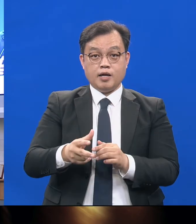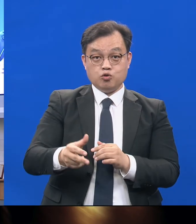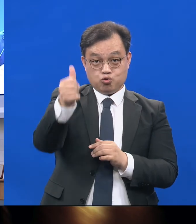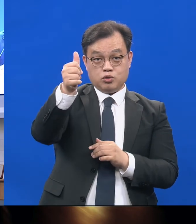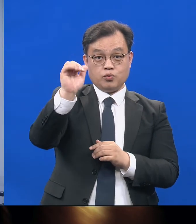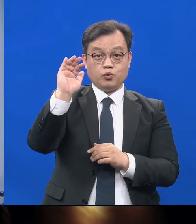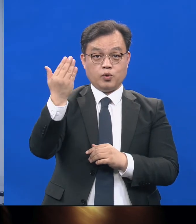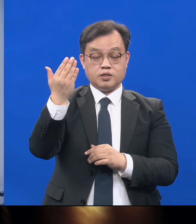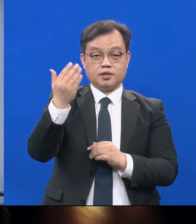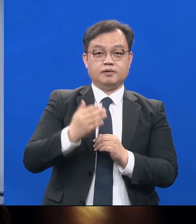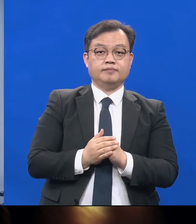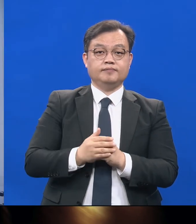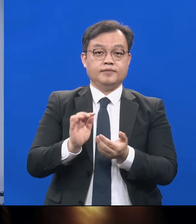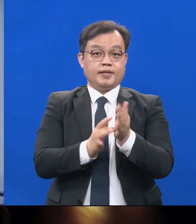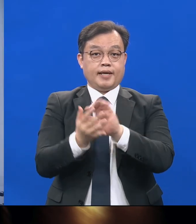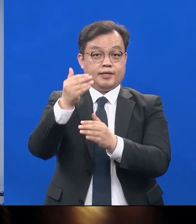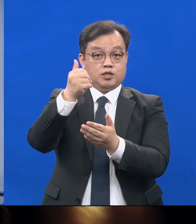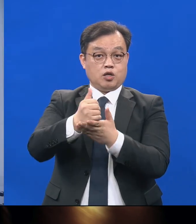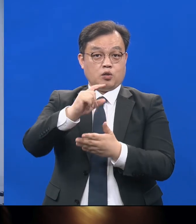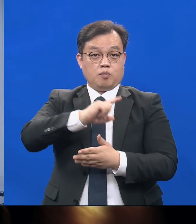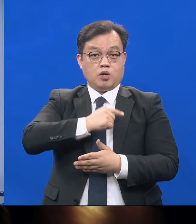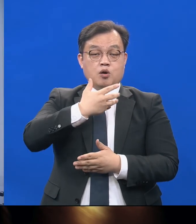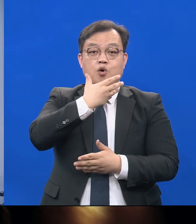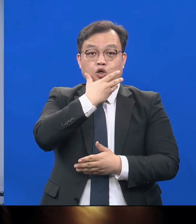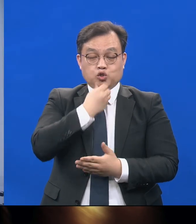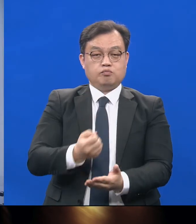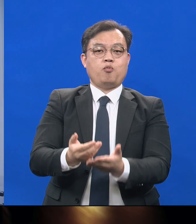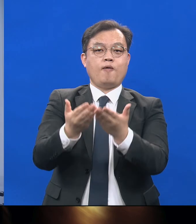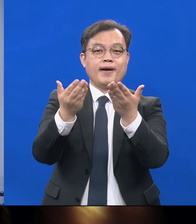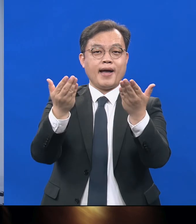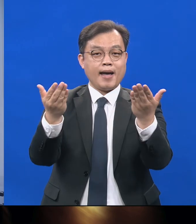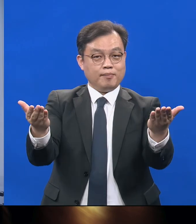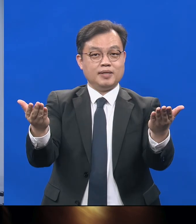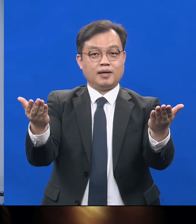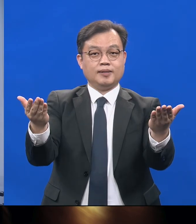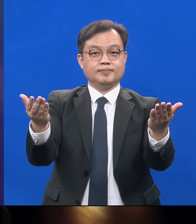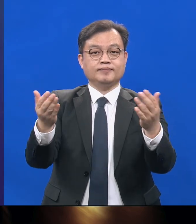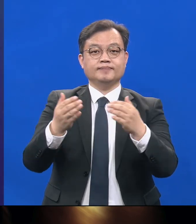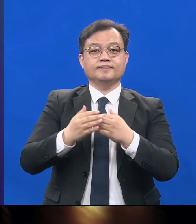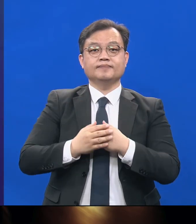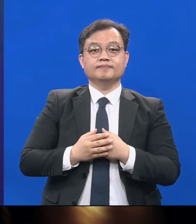주인공들이 될 수 있기를 주님의 이름으로 축복합니다.